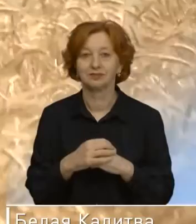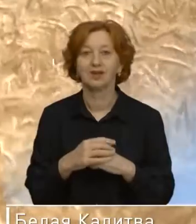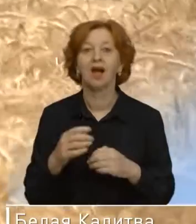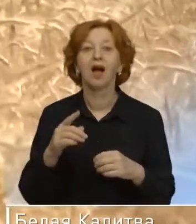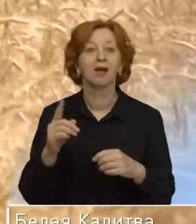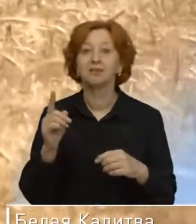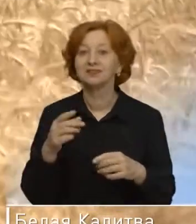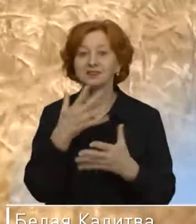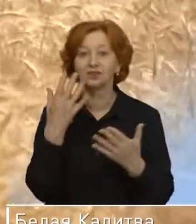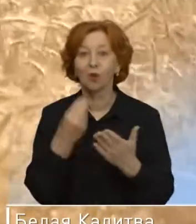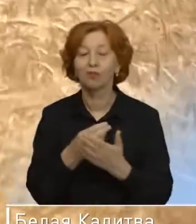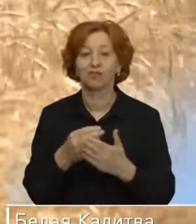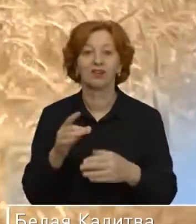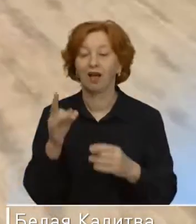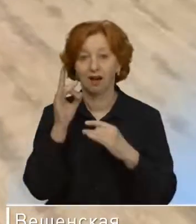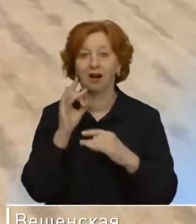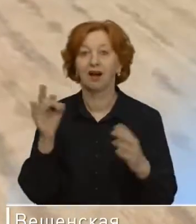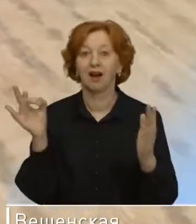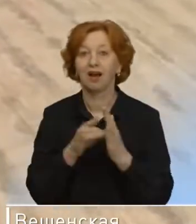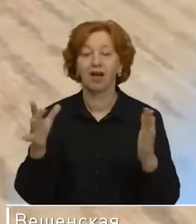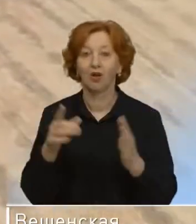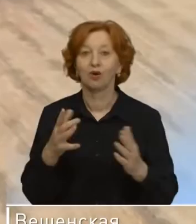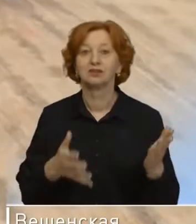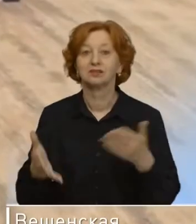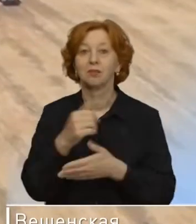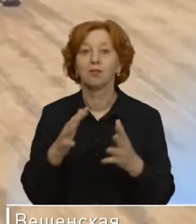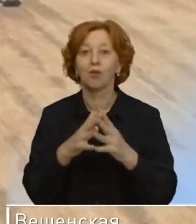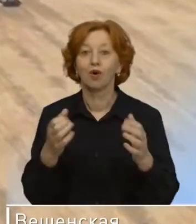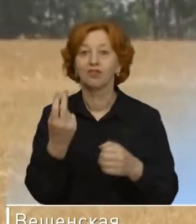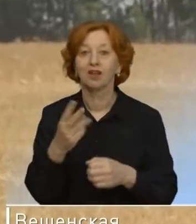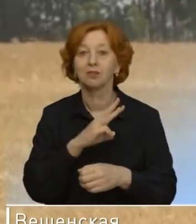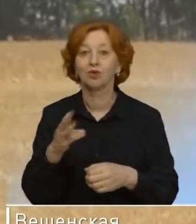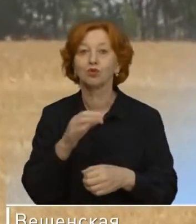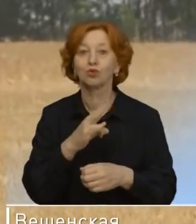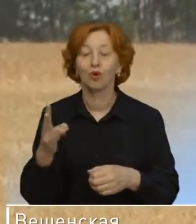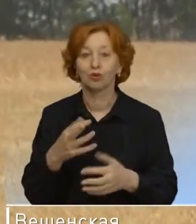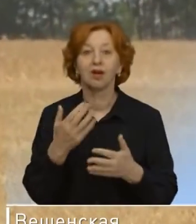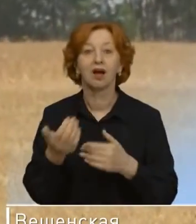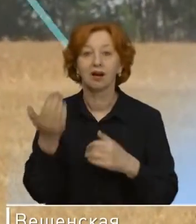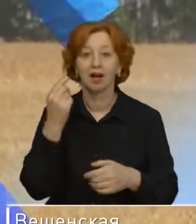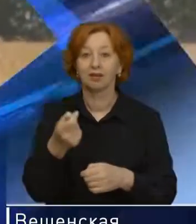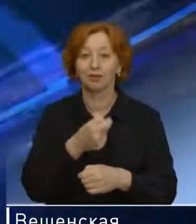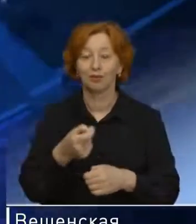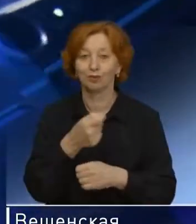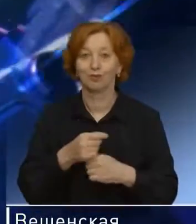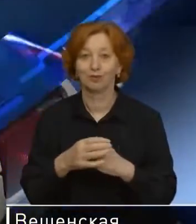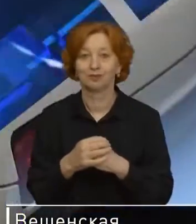Побили собственный исторический рекорд. Донские аграрии собрали более 12 миллионов тонн ранних зерновых культур.